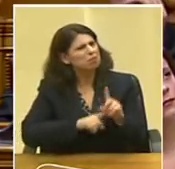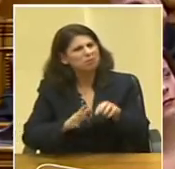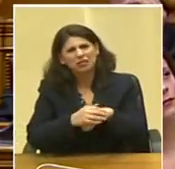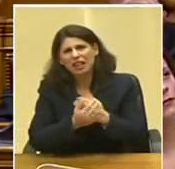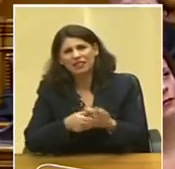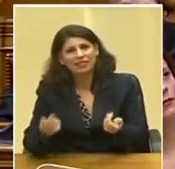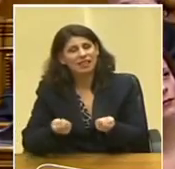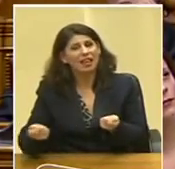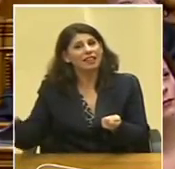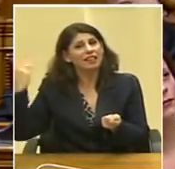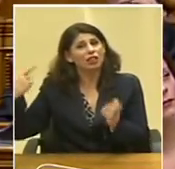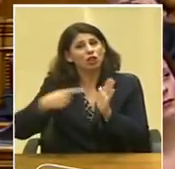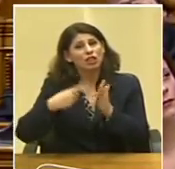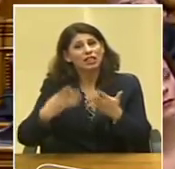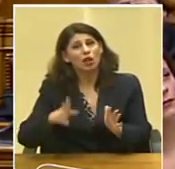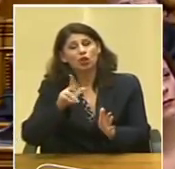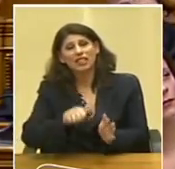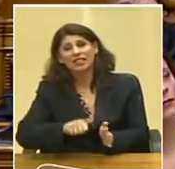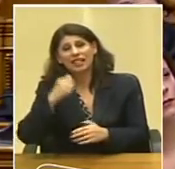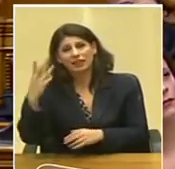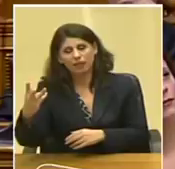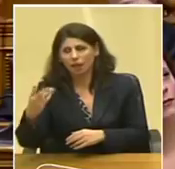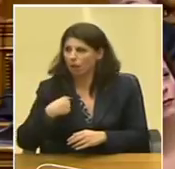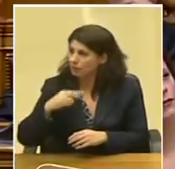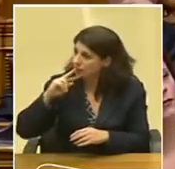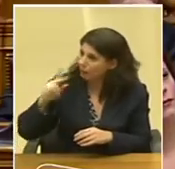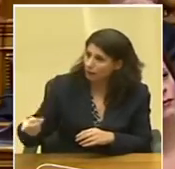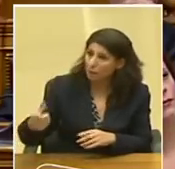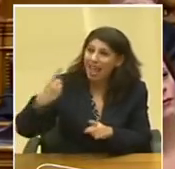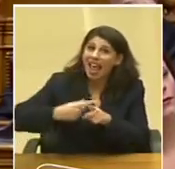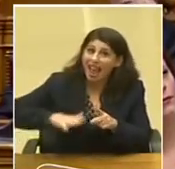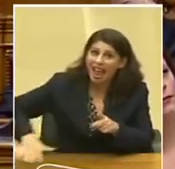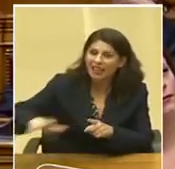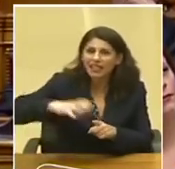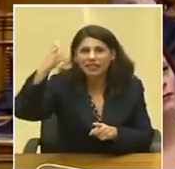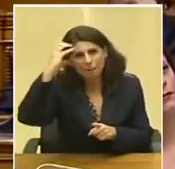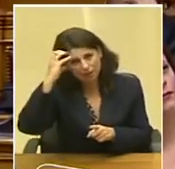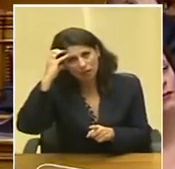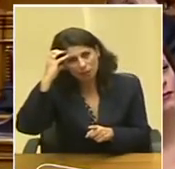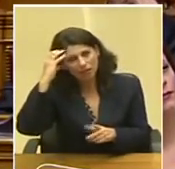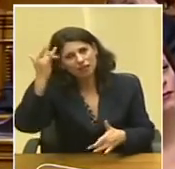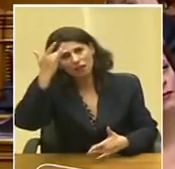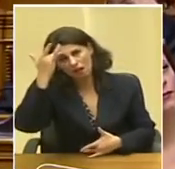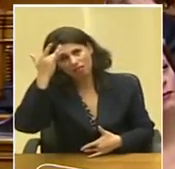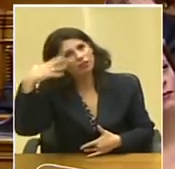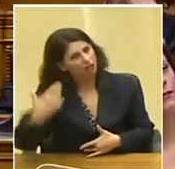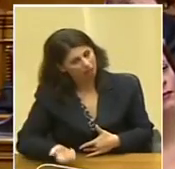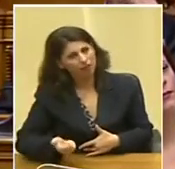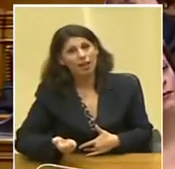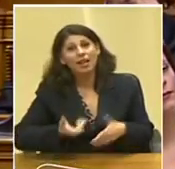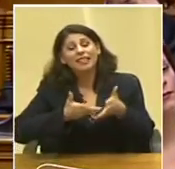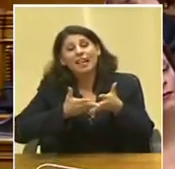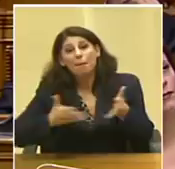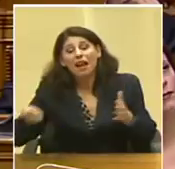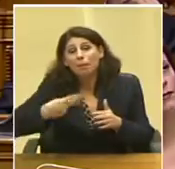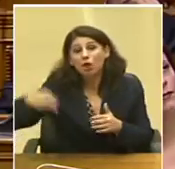τι έγινε το 1963. Λοιπόν, σας λέγω, ο ελληνικός λαός έχει και μνήμη και συνείδηση. Και η μεγάλη